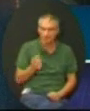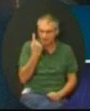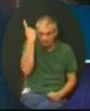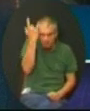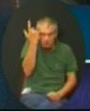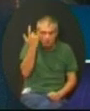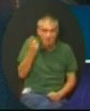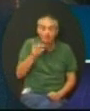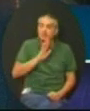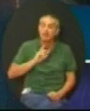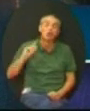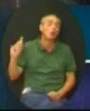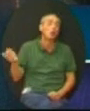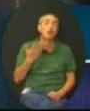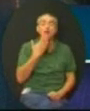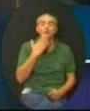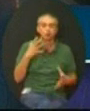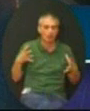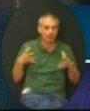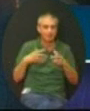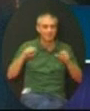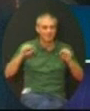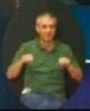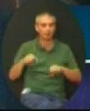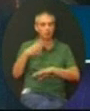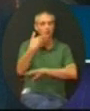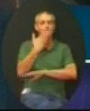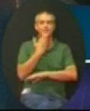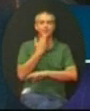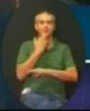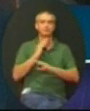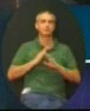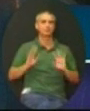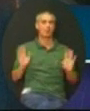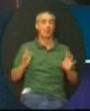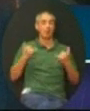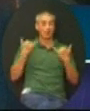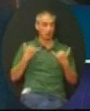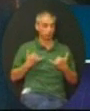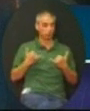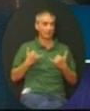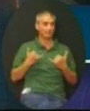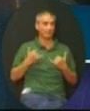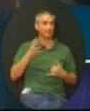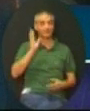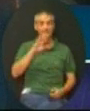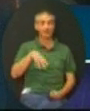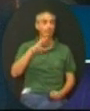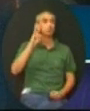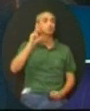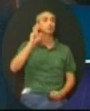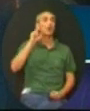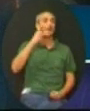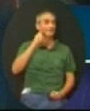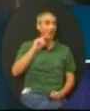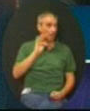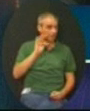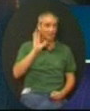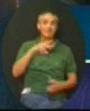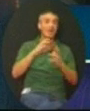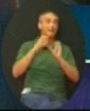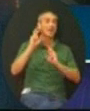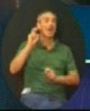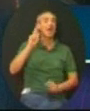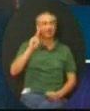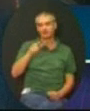זה כל ירושלים היא בריבונות מדינת ישראל. עכשיו, יהיו בעתיד... אז גם שואפת וכפר עקב? לא,